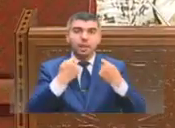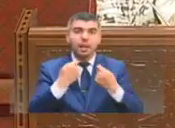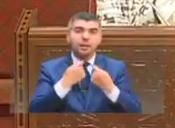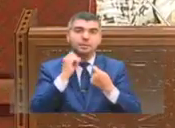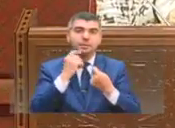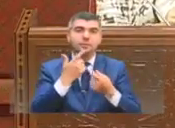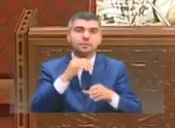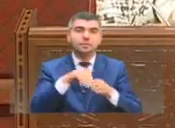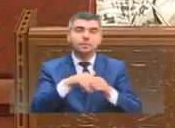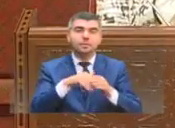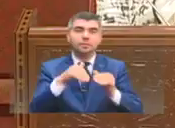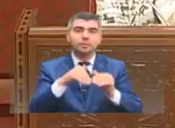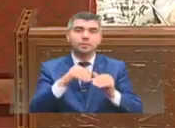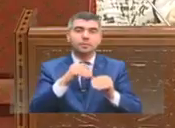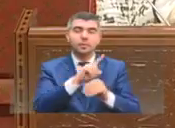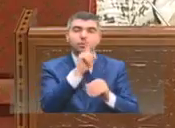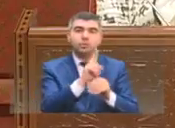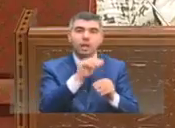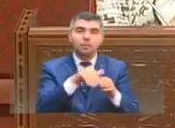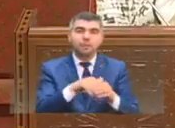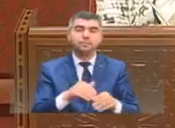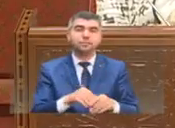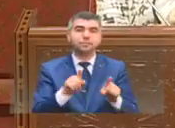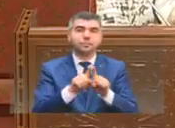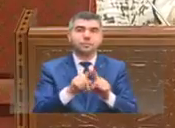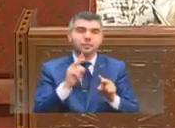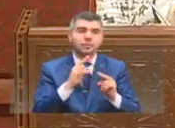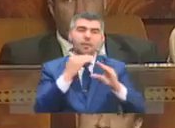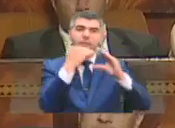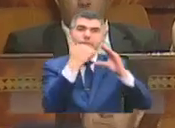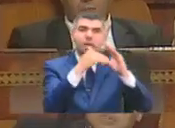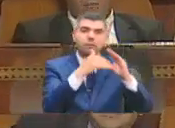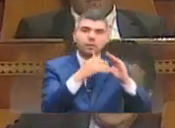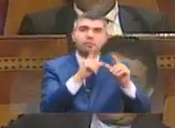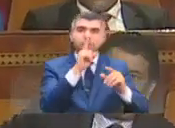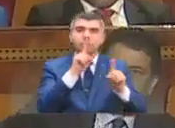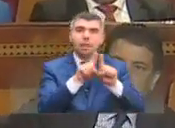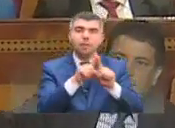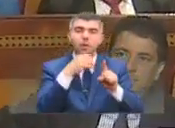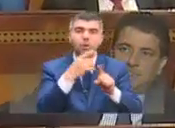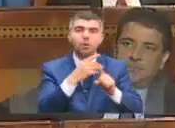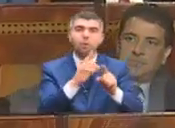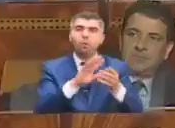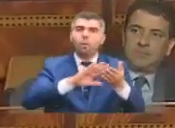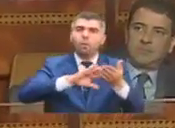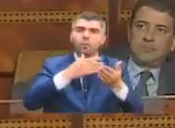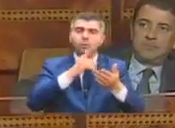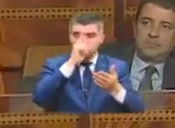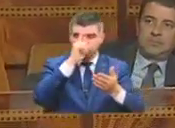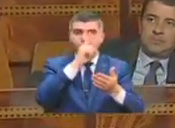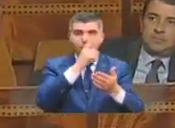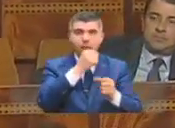وكان الجواب كما العاده كلاسيكي، سوف نعمل على ايجاد حلول، ولا سبحان الله سوف نعمل مثلك جميع المسؤولين.